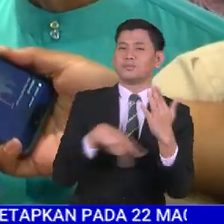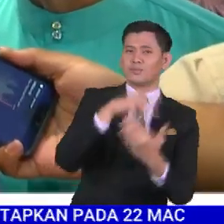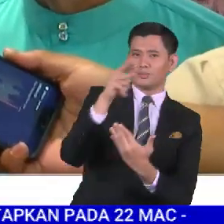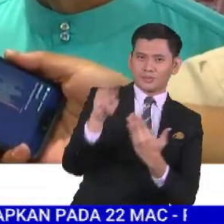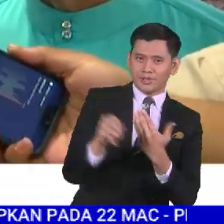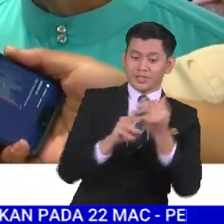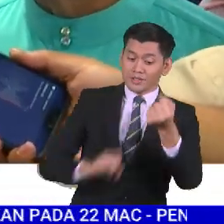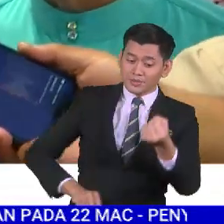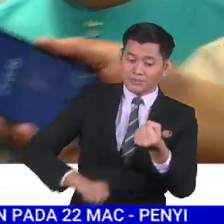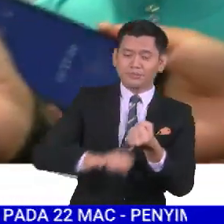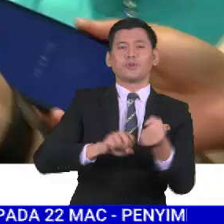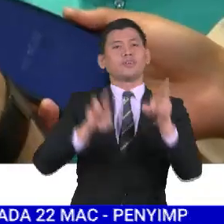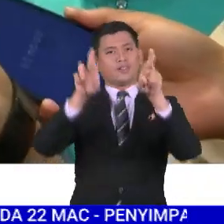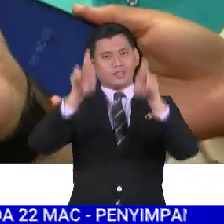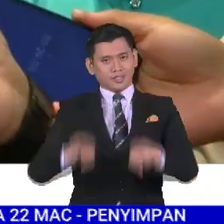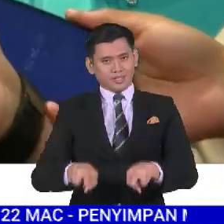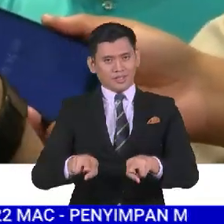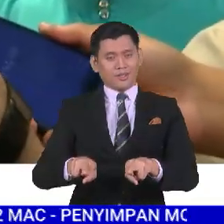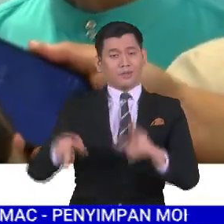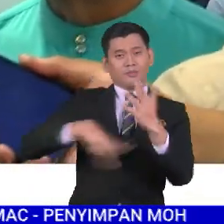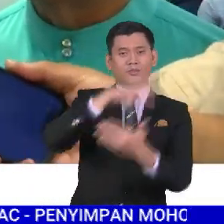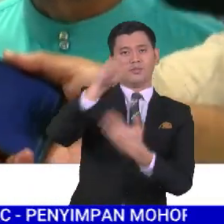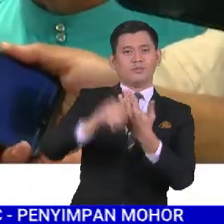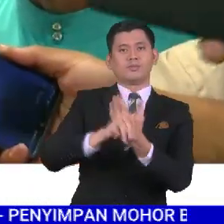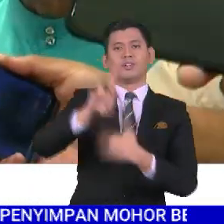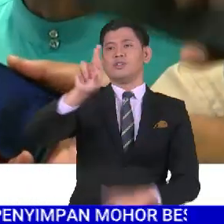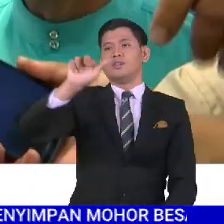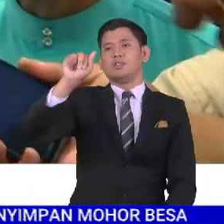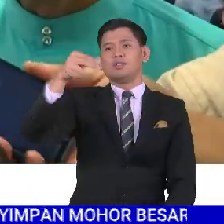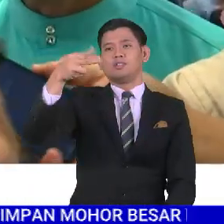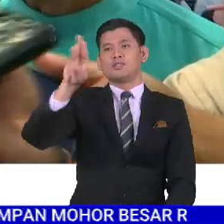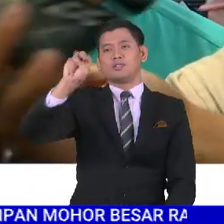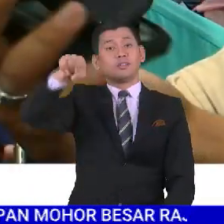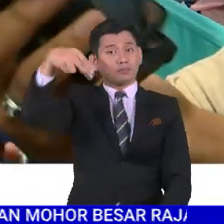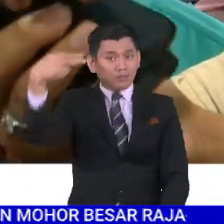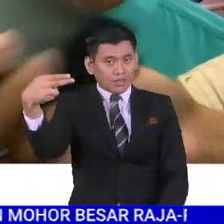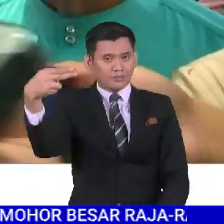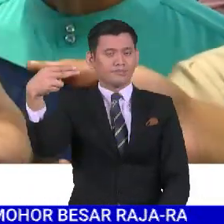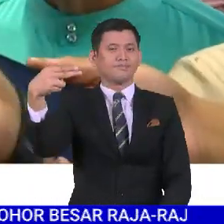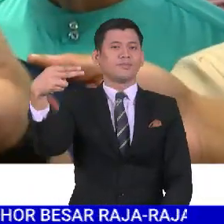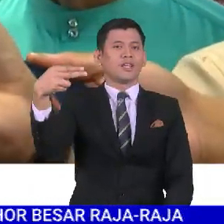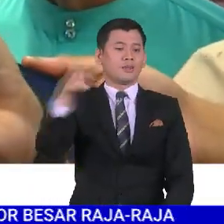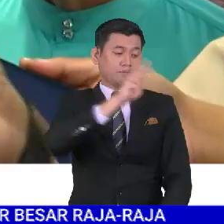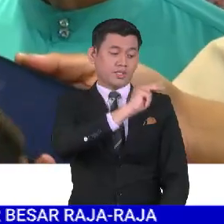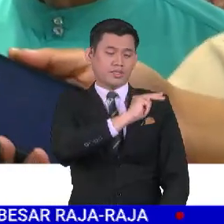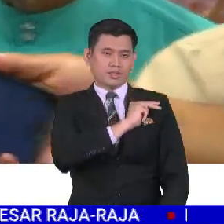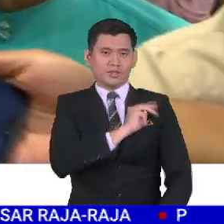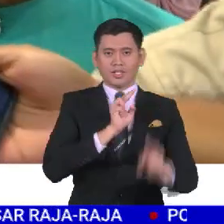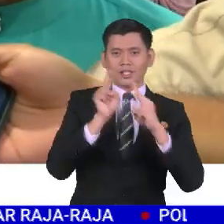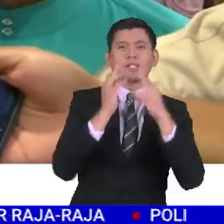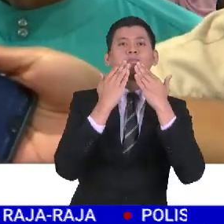dan KPDN mengucapkan terima kasih yang tidak terhingga kepada Dato' Amir Ali